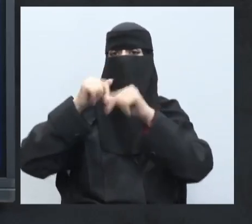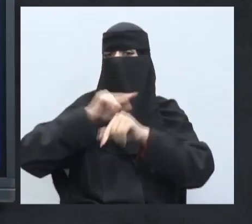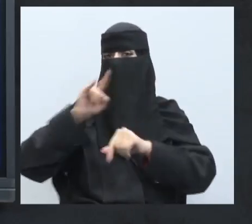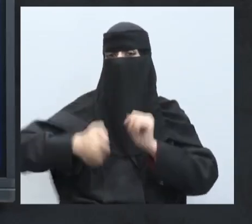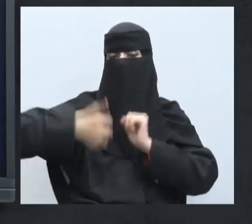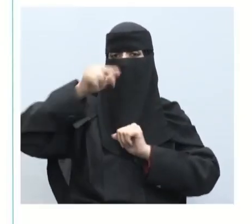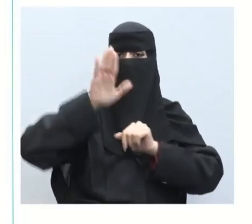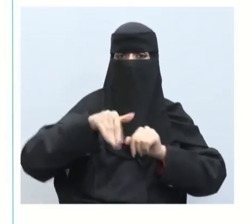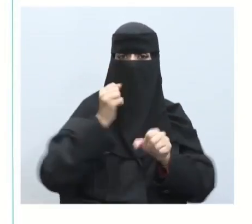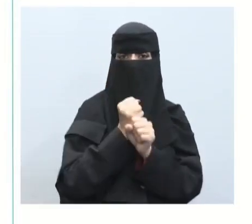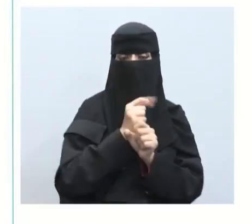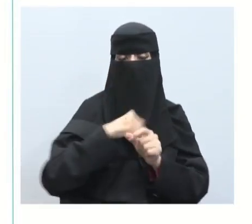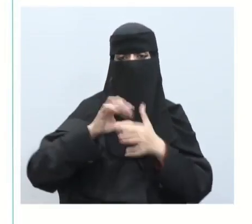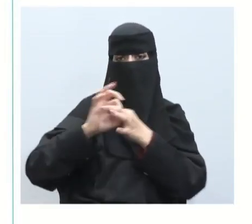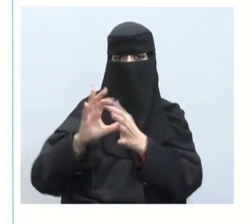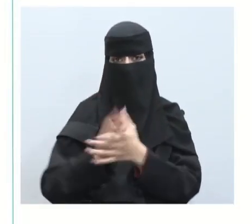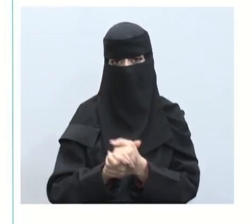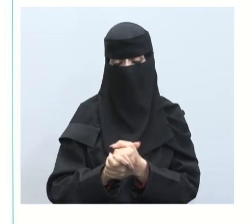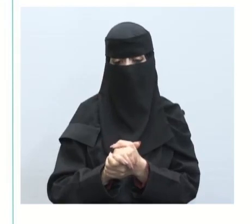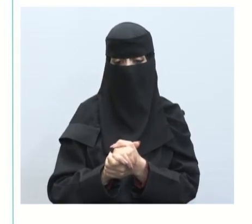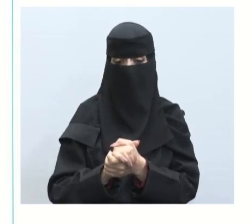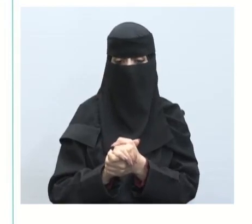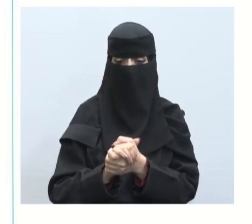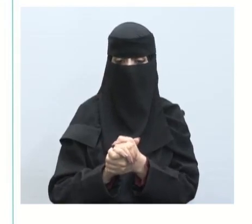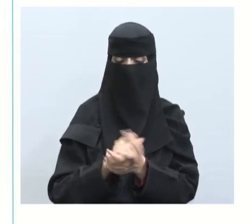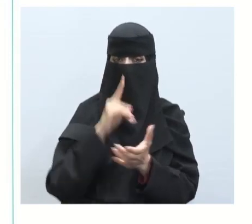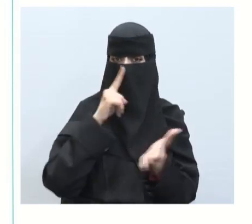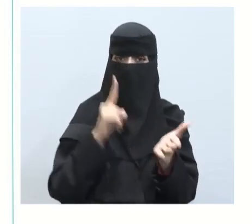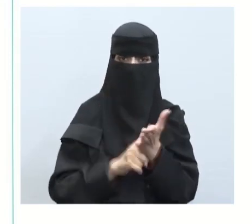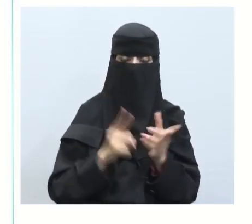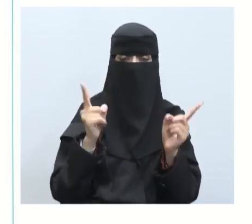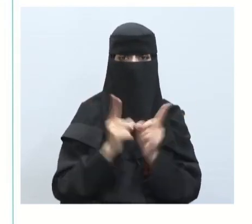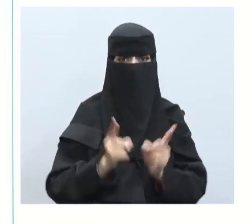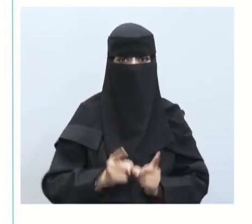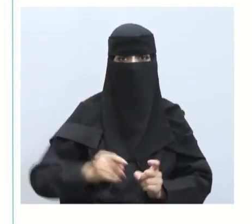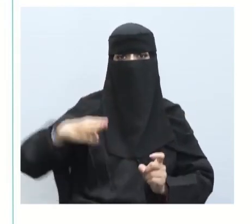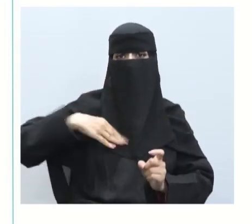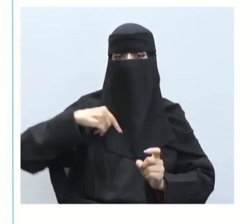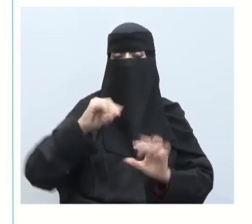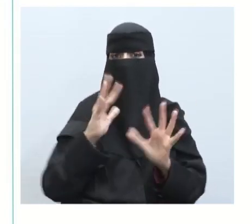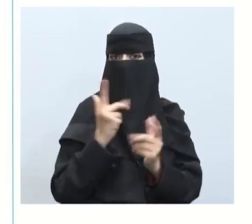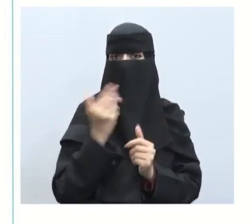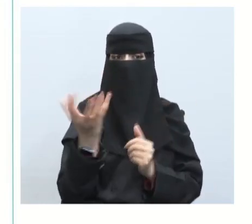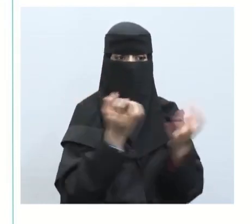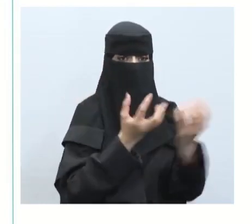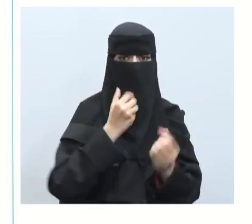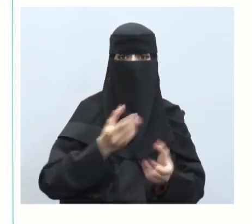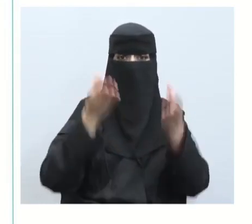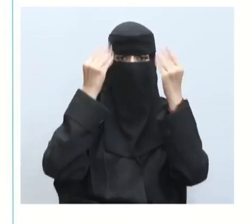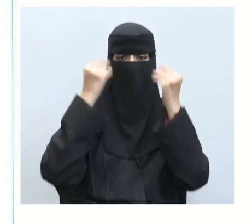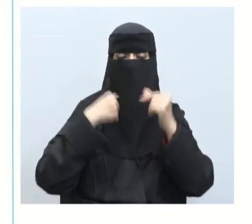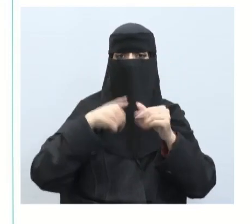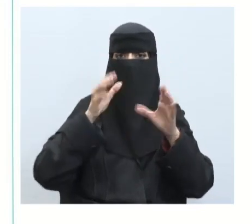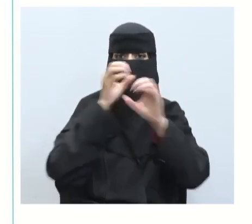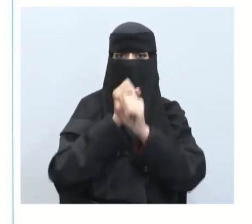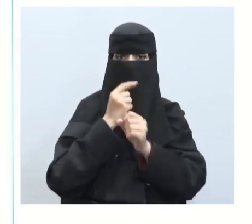ينجح في عمليه الاتصال كذلك يحدد المديرون اهم مصادر المعلومات ويحافظون على قنوات تواصل